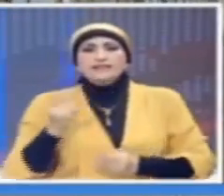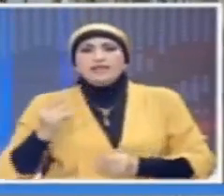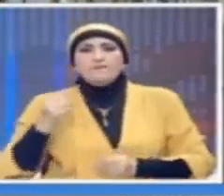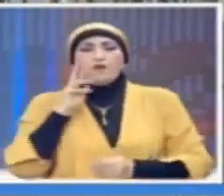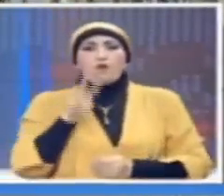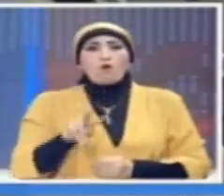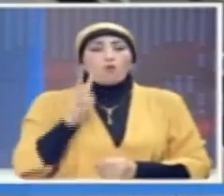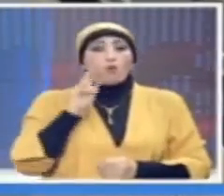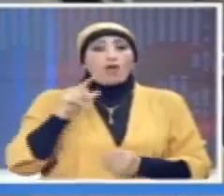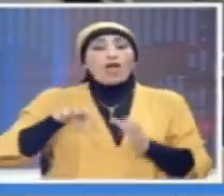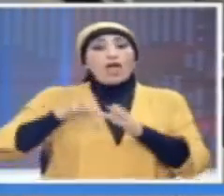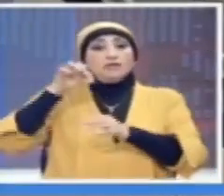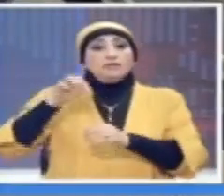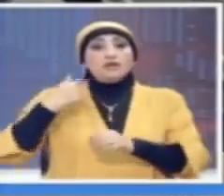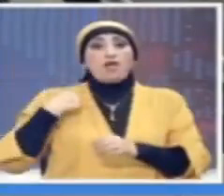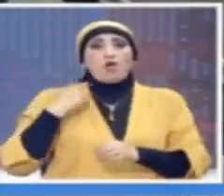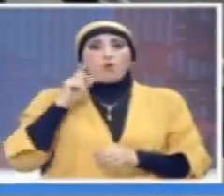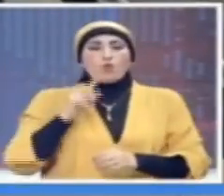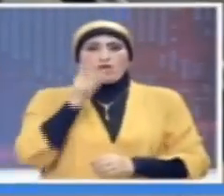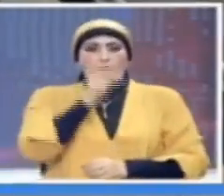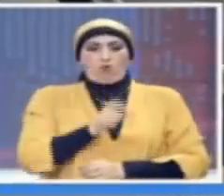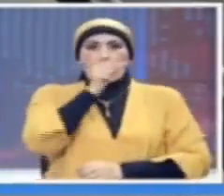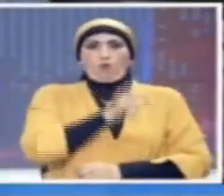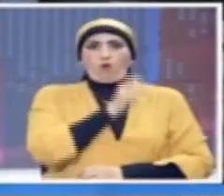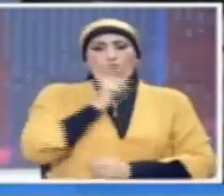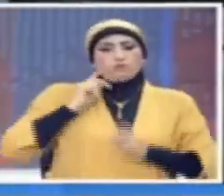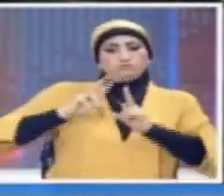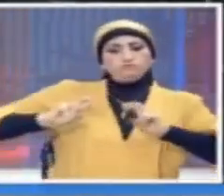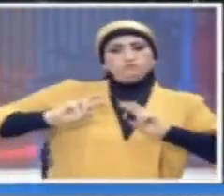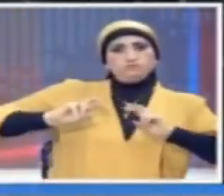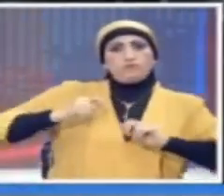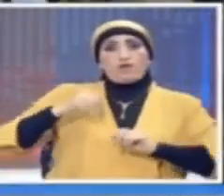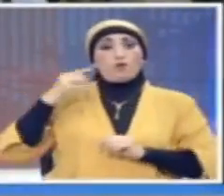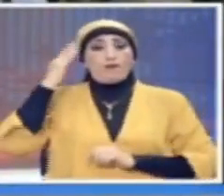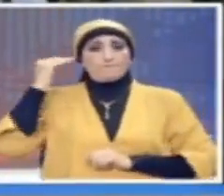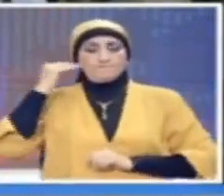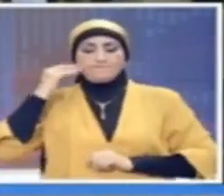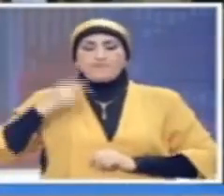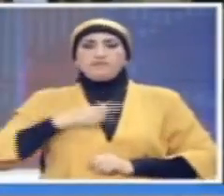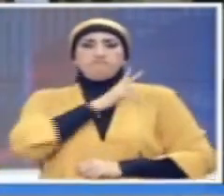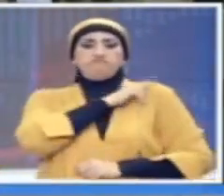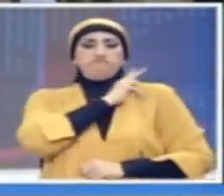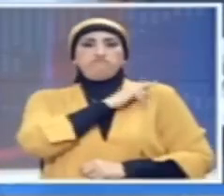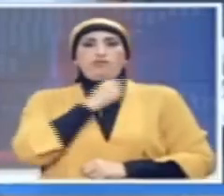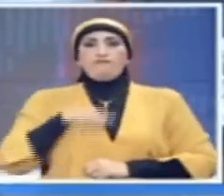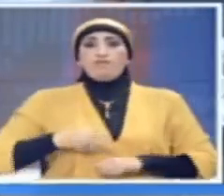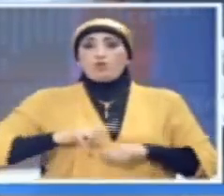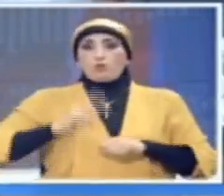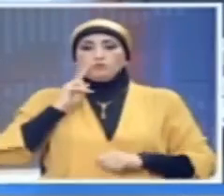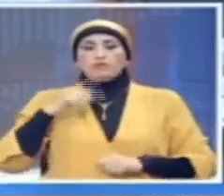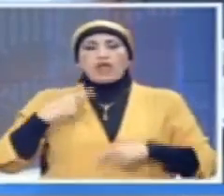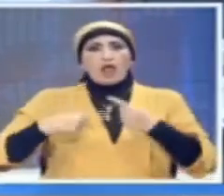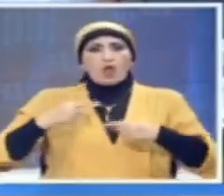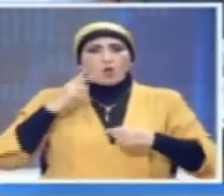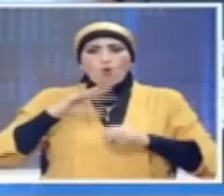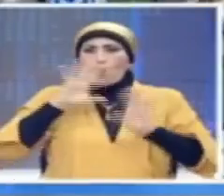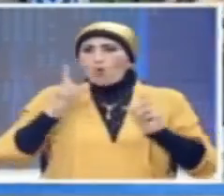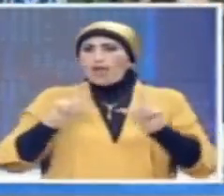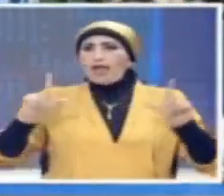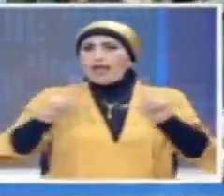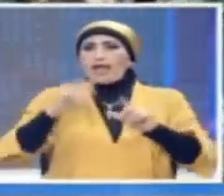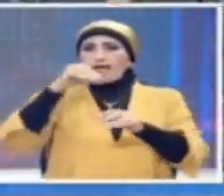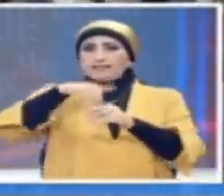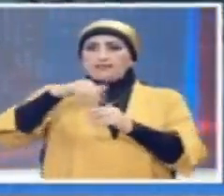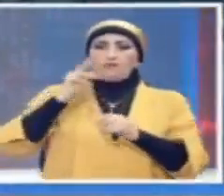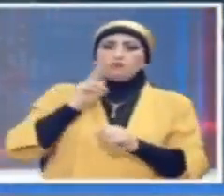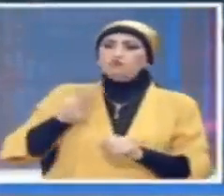الاقتراع، وتضم عناصر نظامية وبحثية وشرطة نسائية لمتابعة الحالة الأمنية بمحيط اللجان